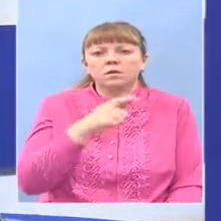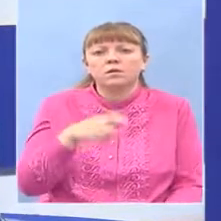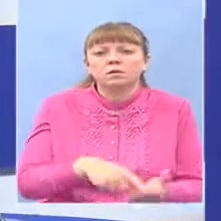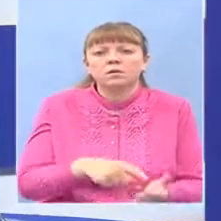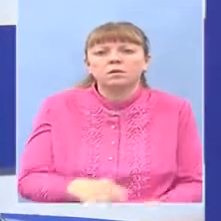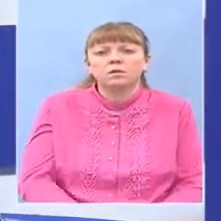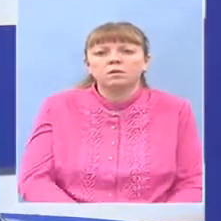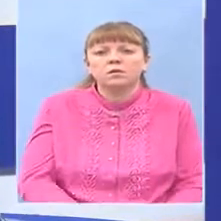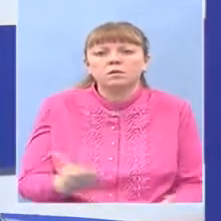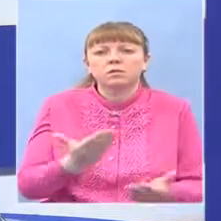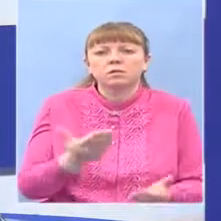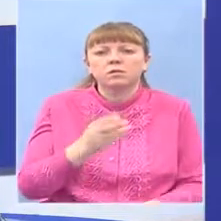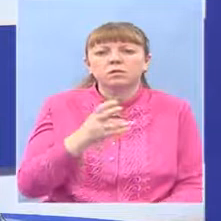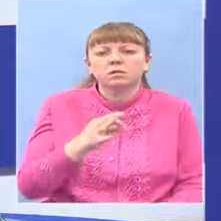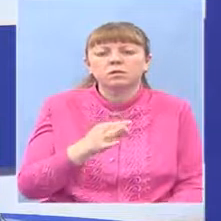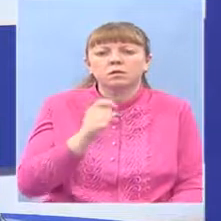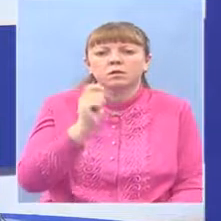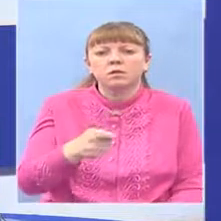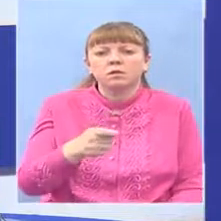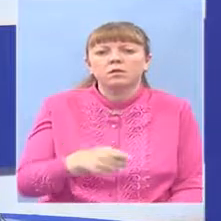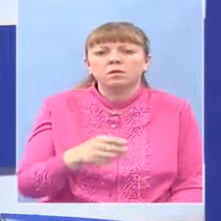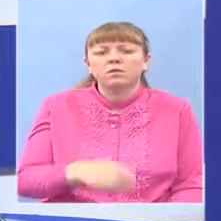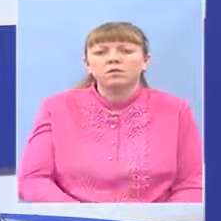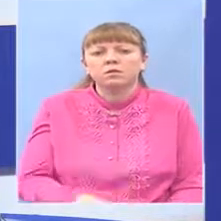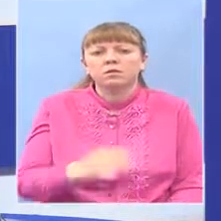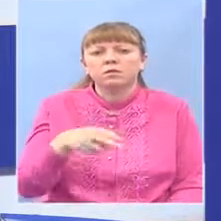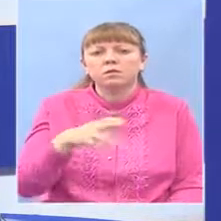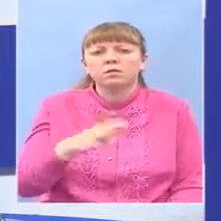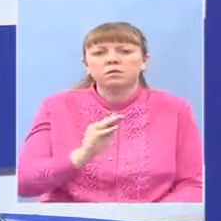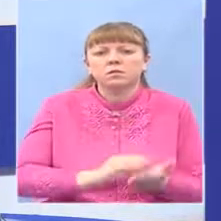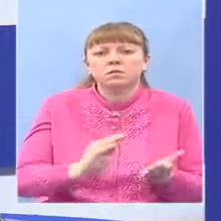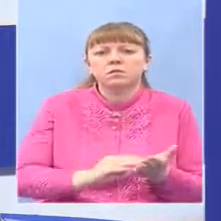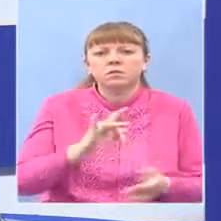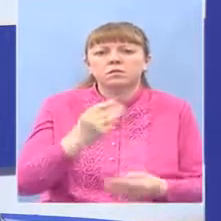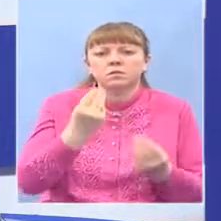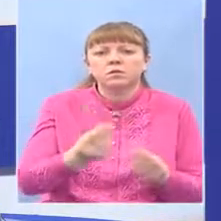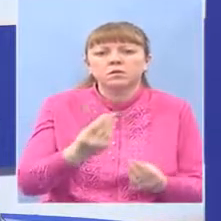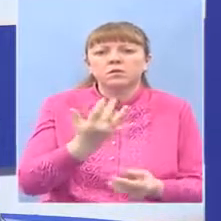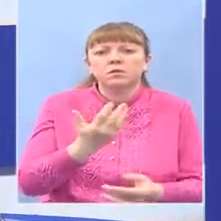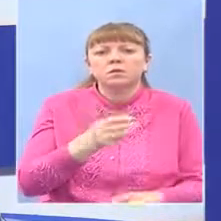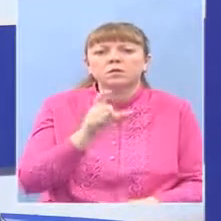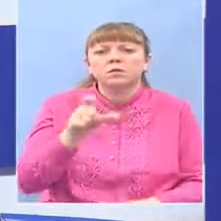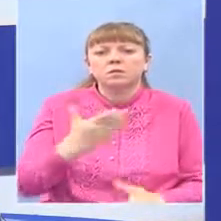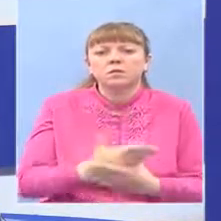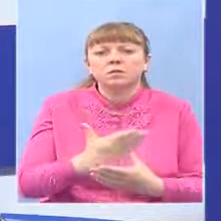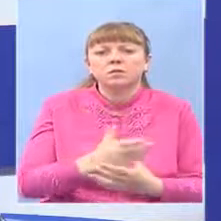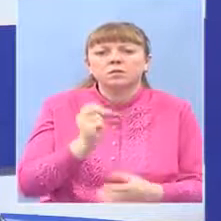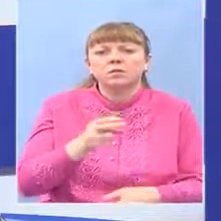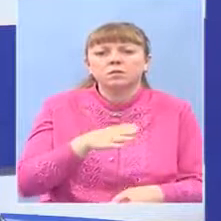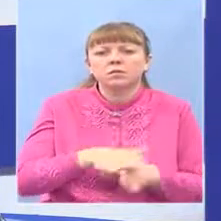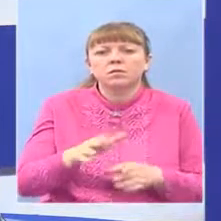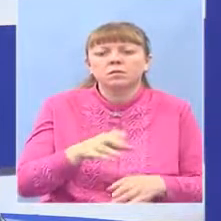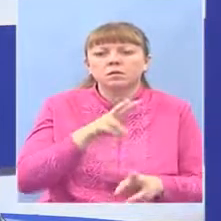что какой-либо НПО, оно выдаст некий докладик, где будет все написано, цифры будут даны, стольким помогли и так далее. Но как это в